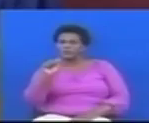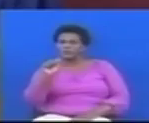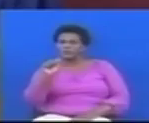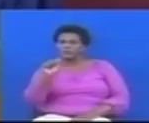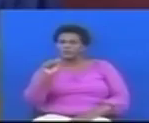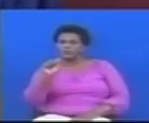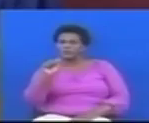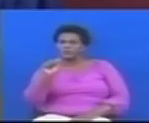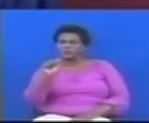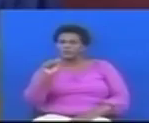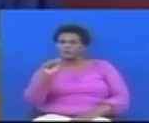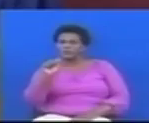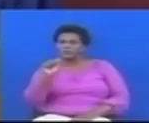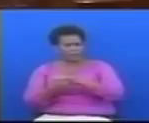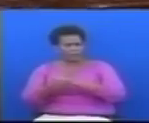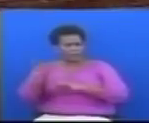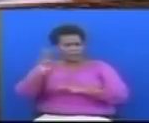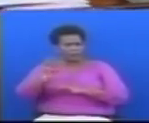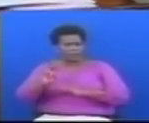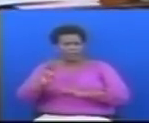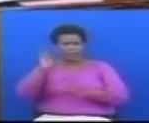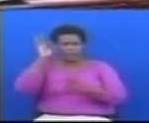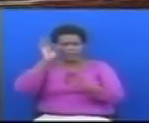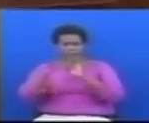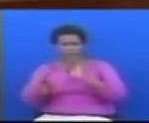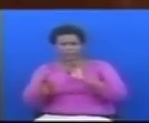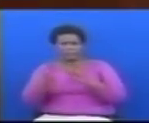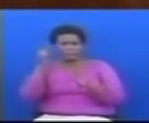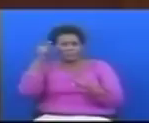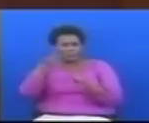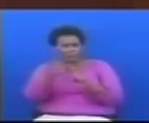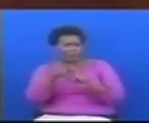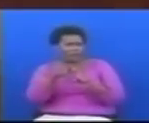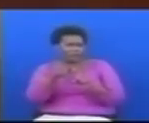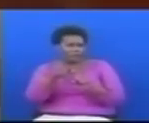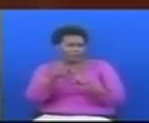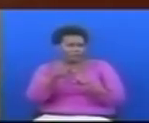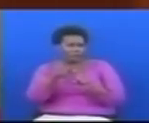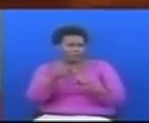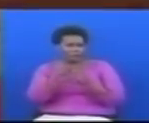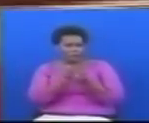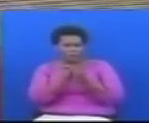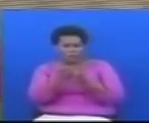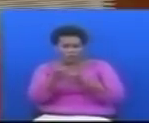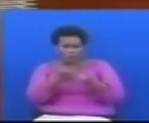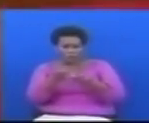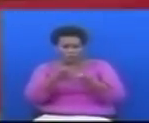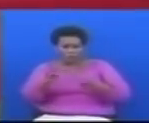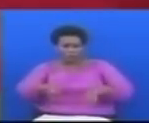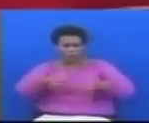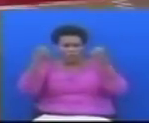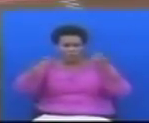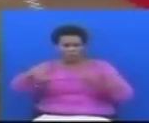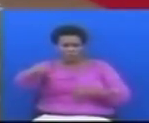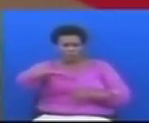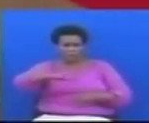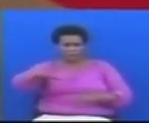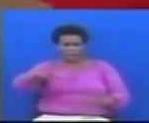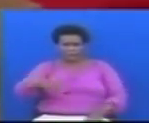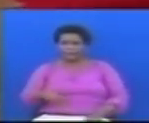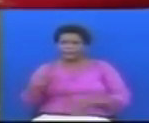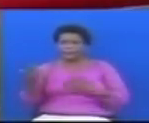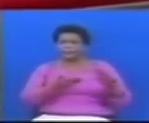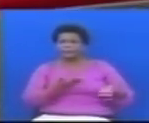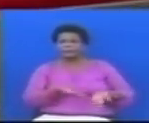nyumbani, shuleni na gerezani, na hivyo kusababisha uharibifu mkubwa wa mazingira kwa kukata miti ovyo. Je, serikali ina mkakati gani wa kupeleka